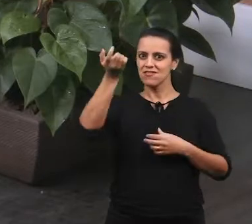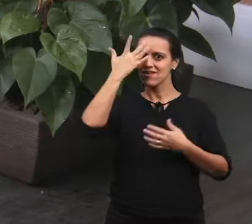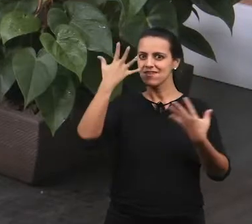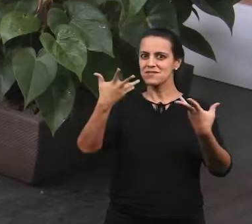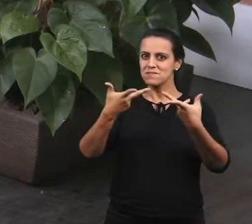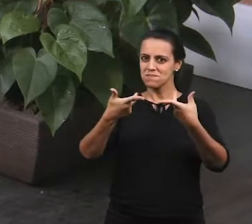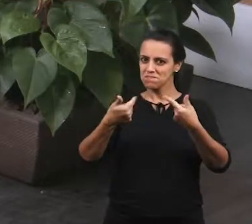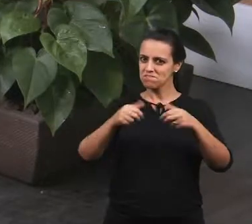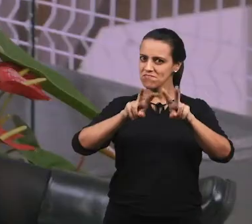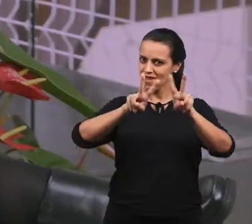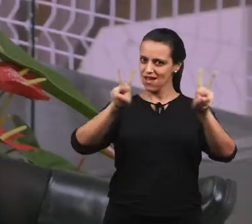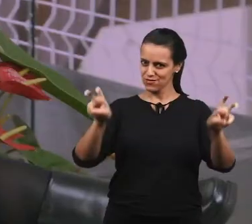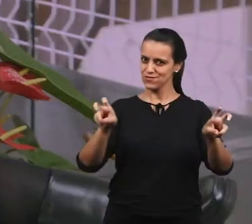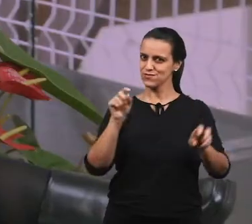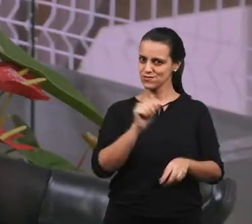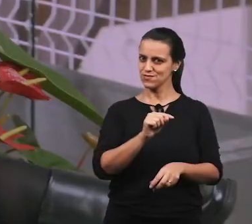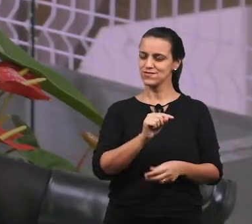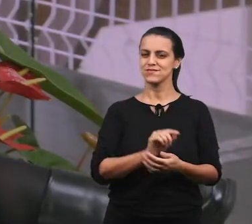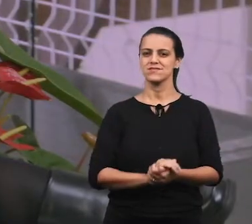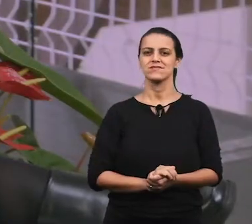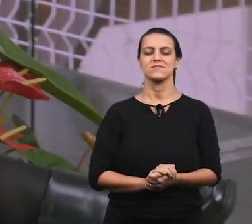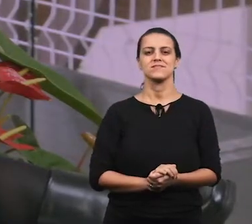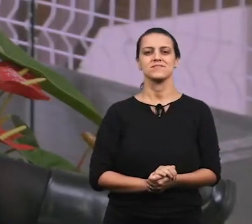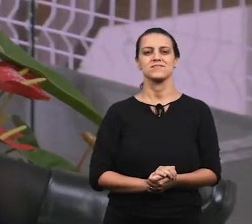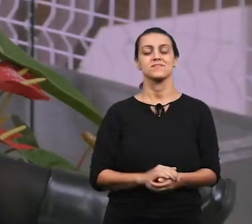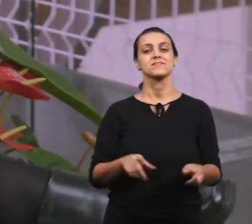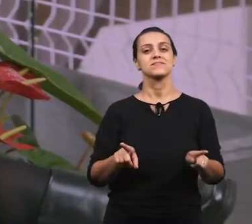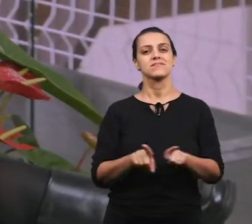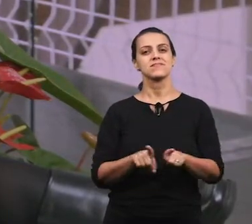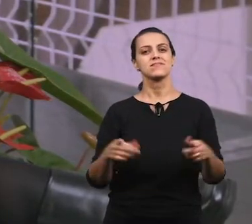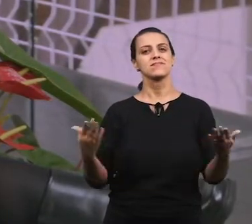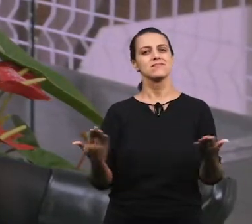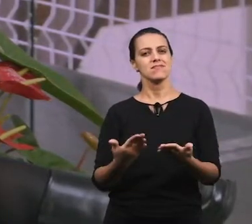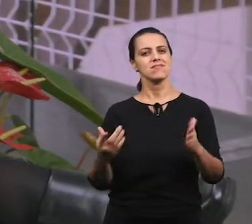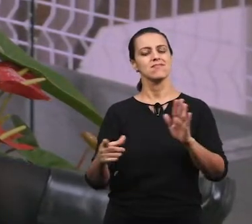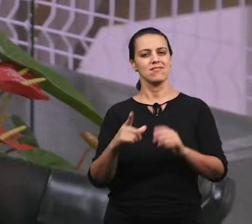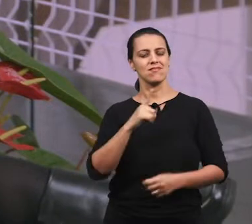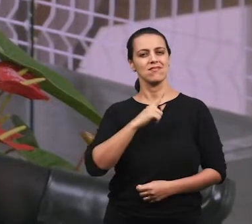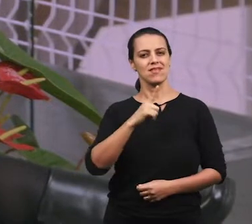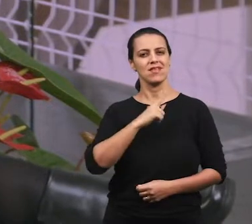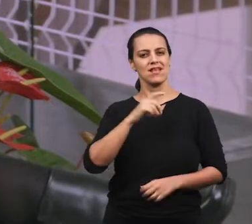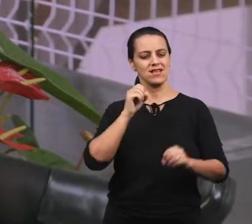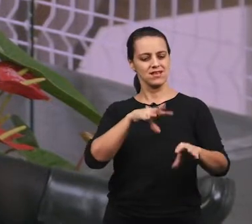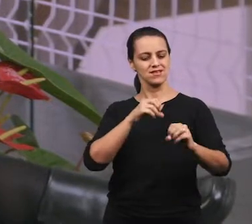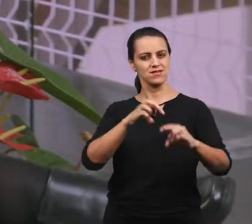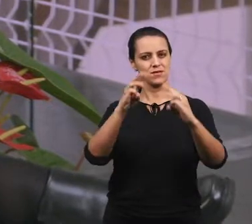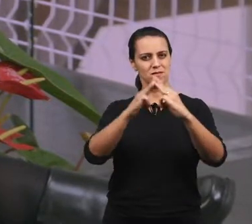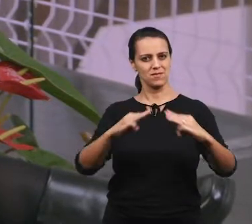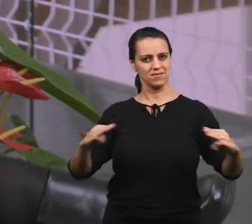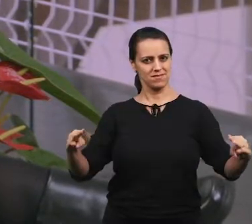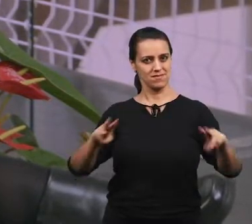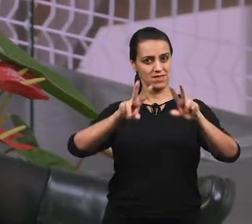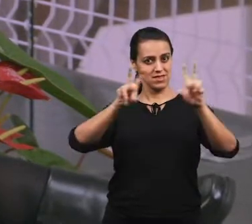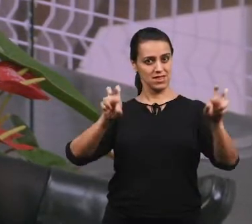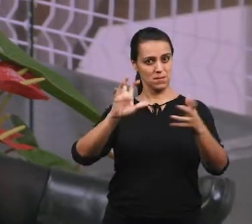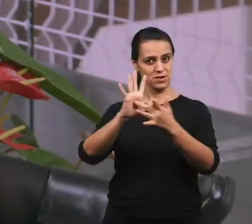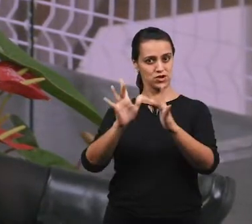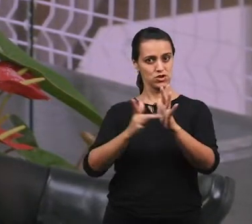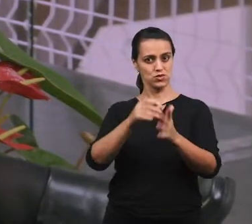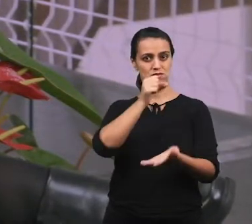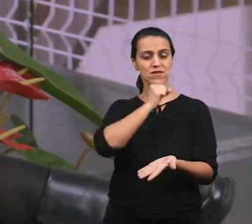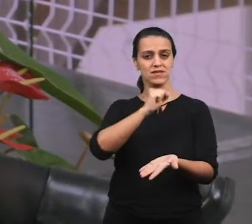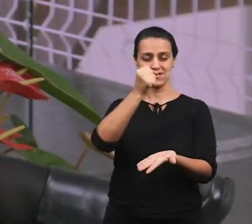можете узнать откровения и темы, которые мы изучали об Иисусе в Ветхом Завете. И продолжая изучать